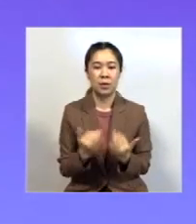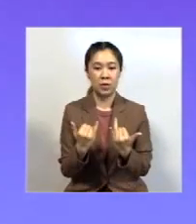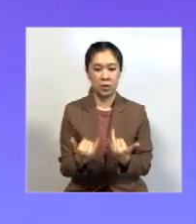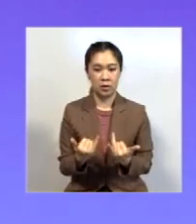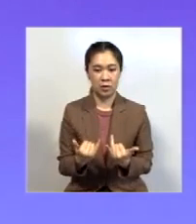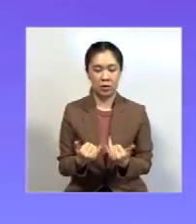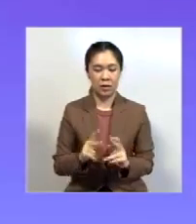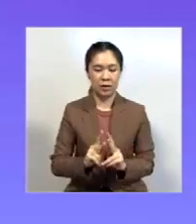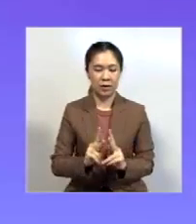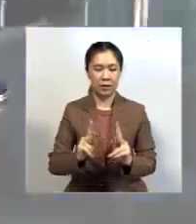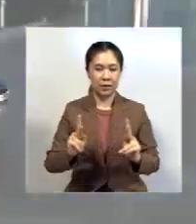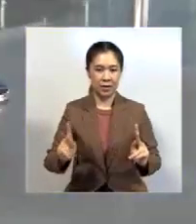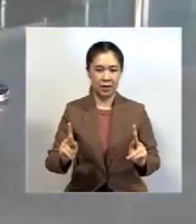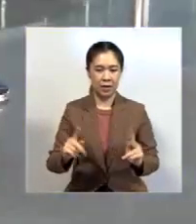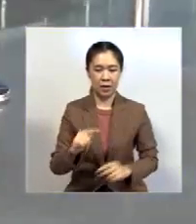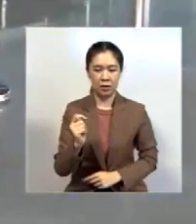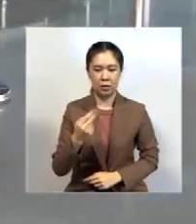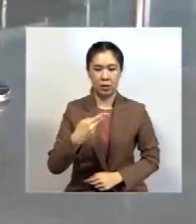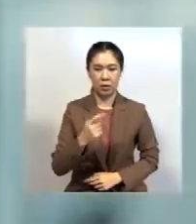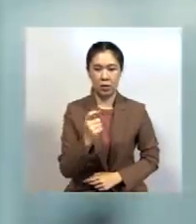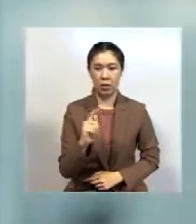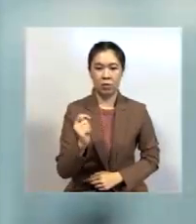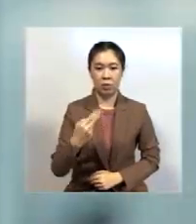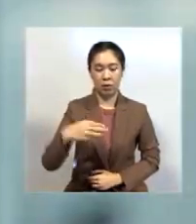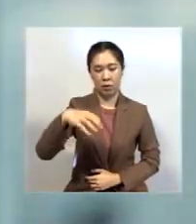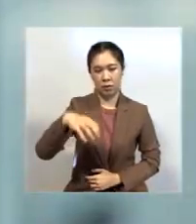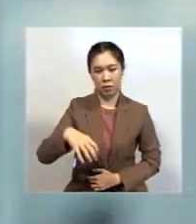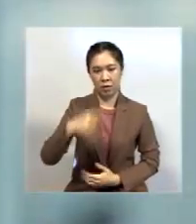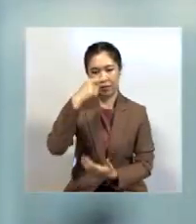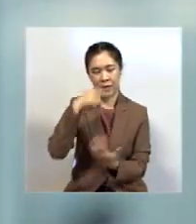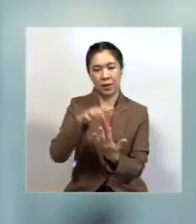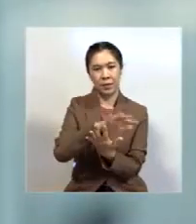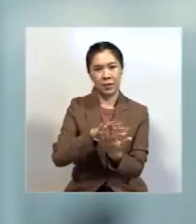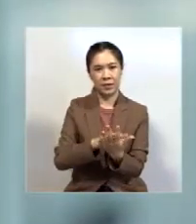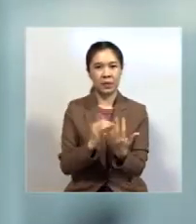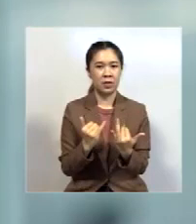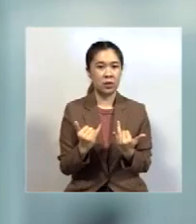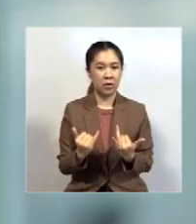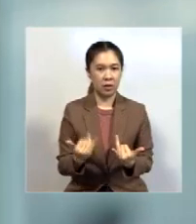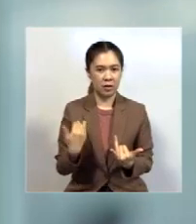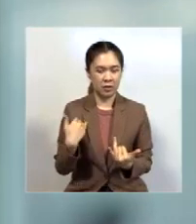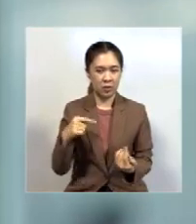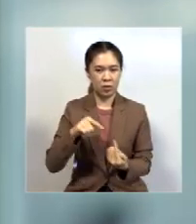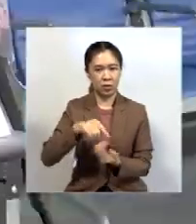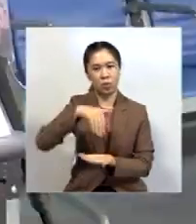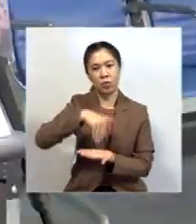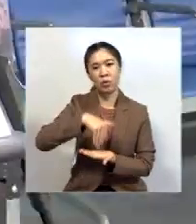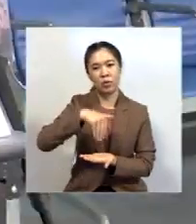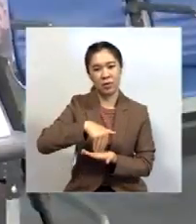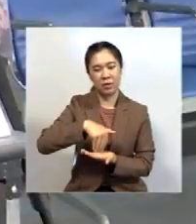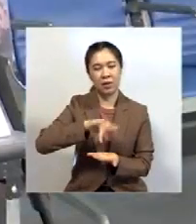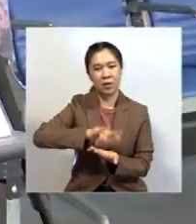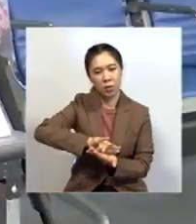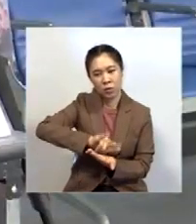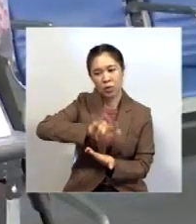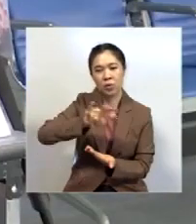ากทางกรรมการผู้อำนวยการใหญ่ของทอทเองก็บอกนะคะว่าประเทศไทยตอนนี้ถือว่าเป็นหนึ่งในศูนย์กลางในการเดินทางของภู